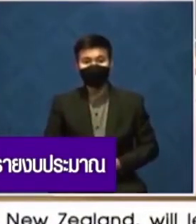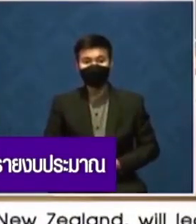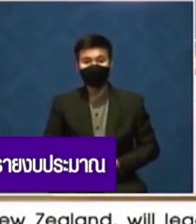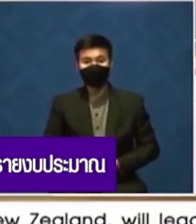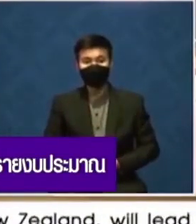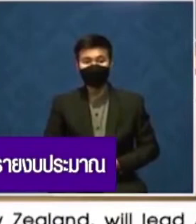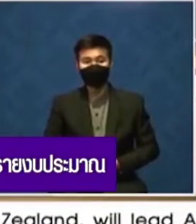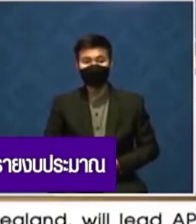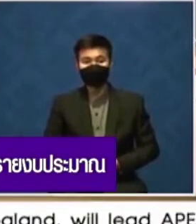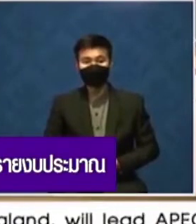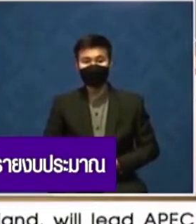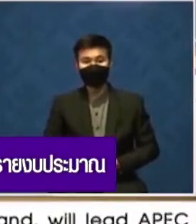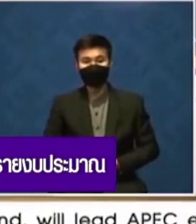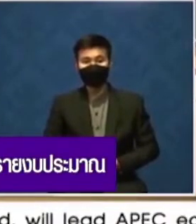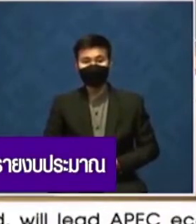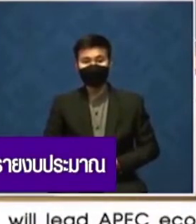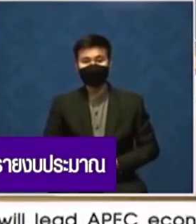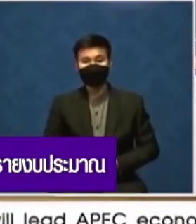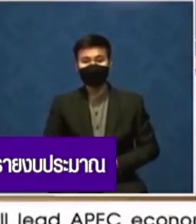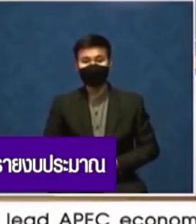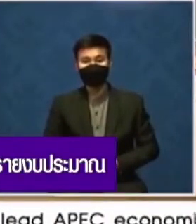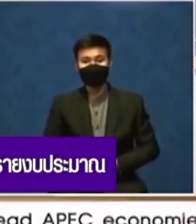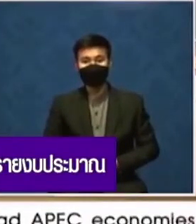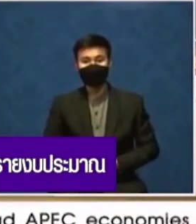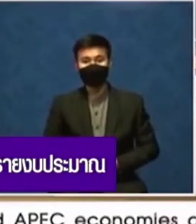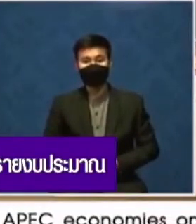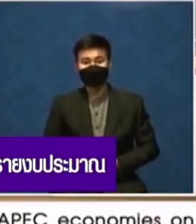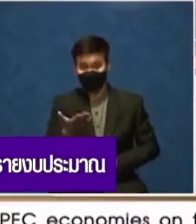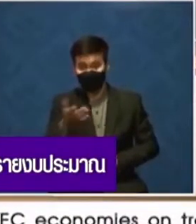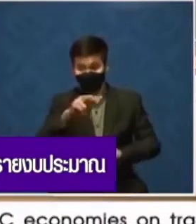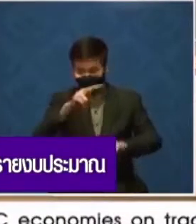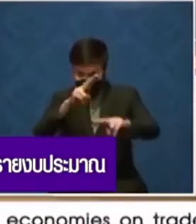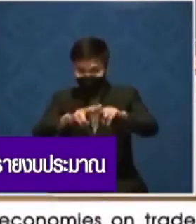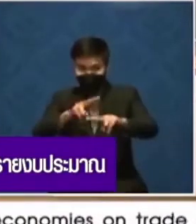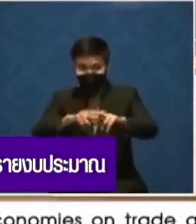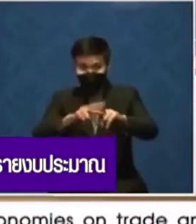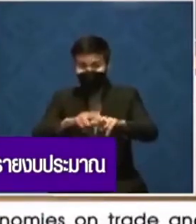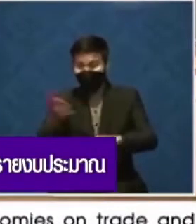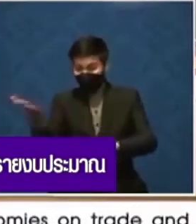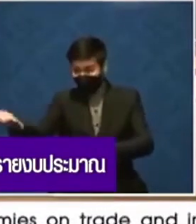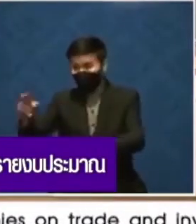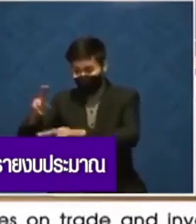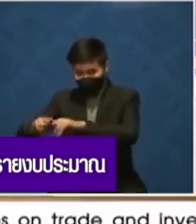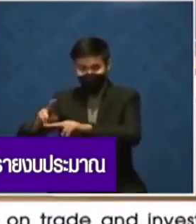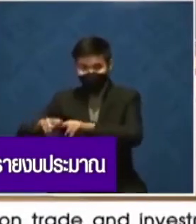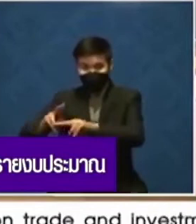ท่านชาดานั่งลงครับท่านณัฐวุฒินั่งลงครับ